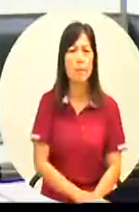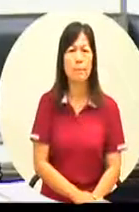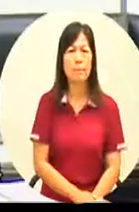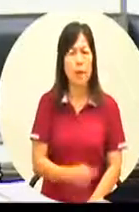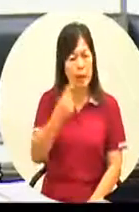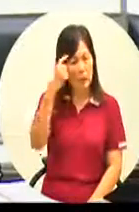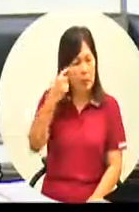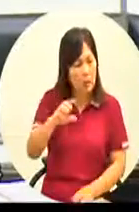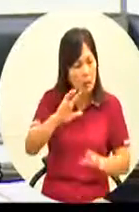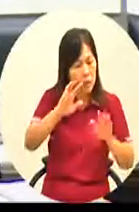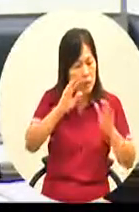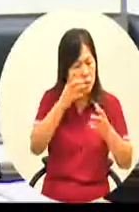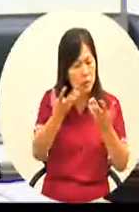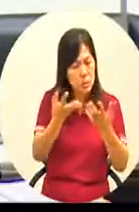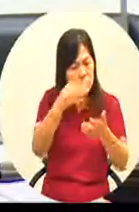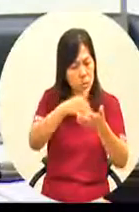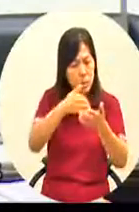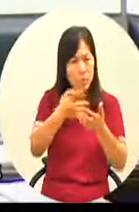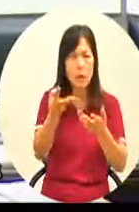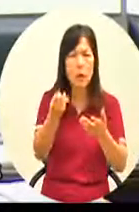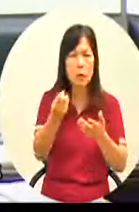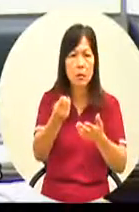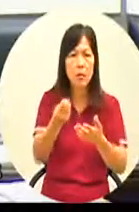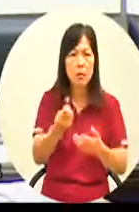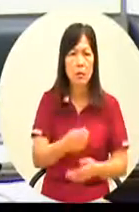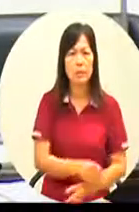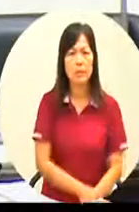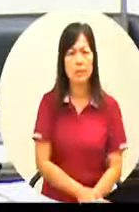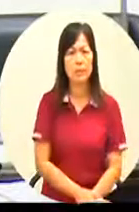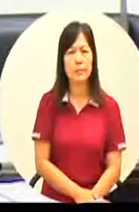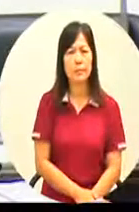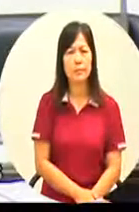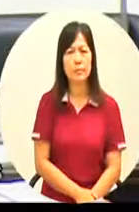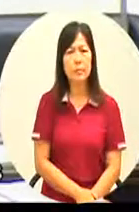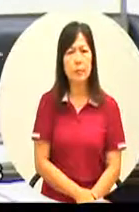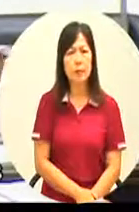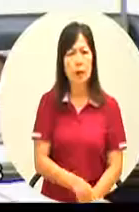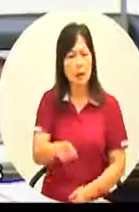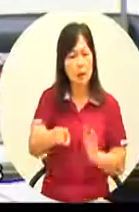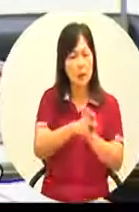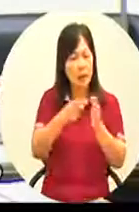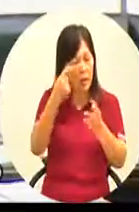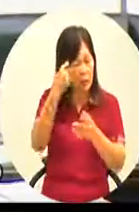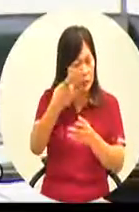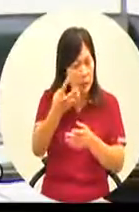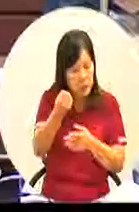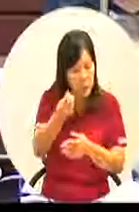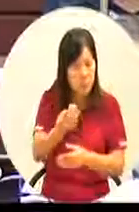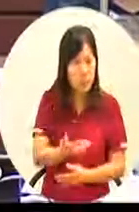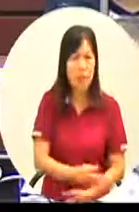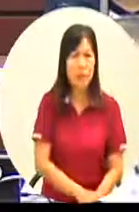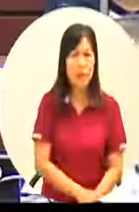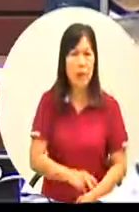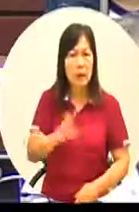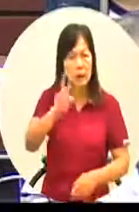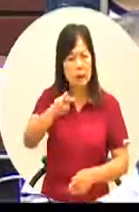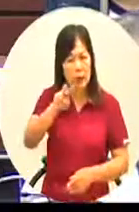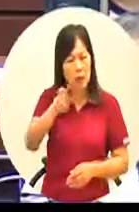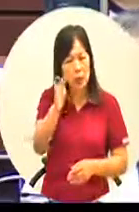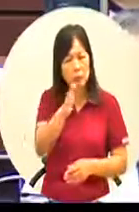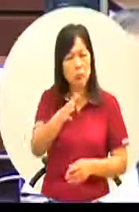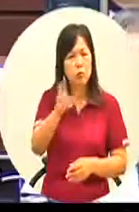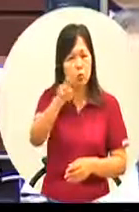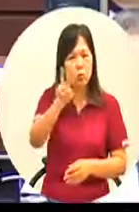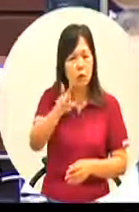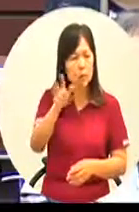一天差不多几通啊？一天几通？你敢不晓得一天几通？ 大概2000多通嘿。 一